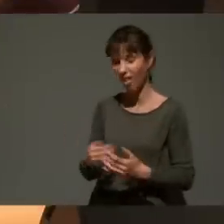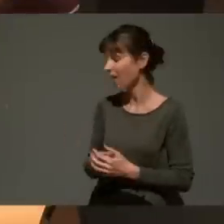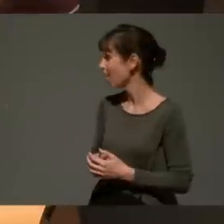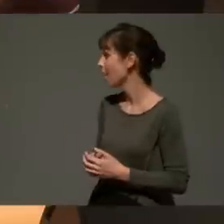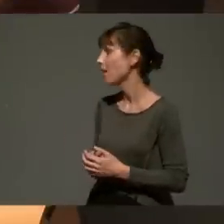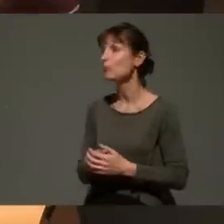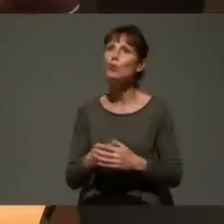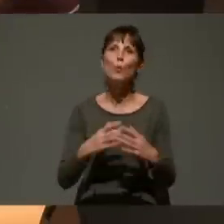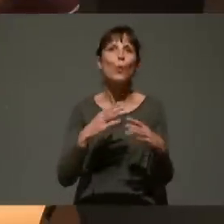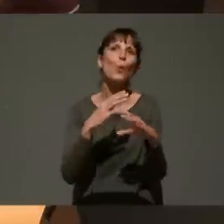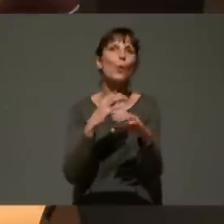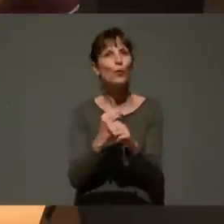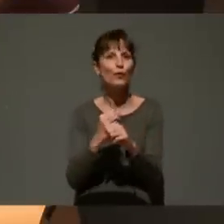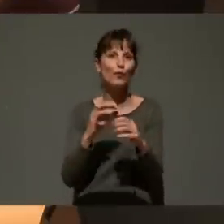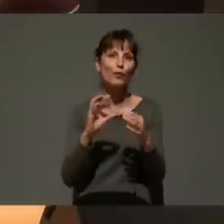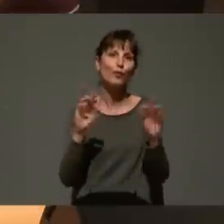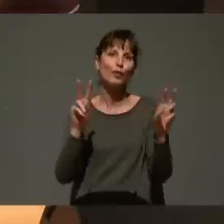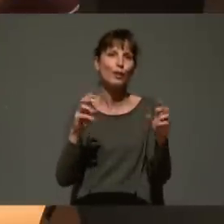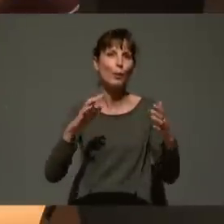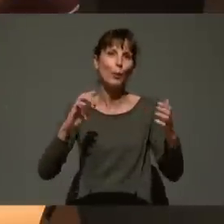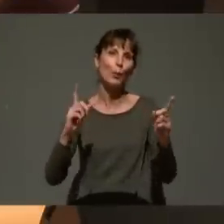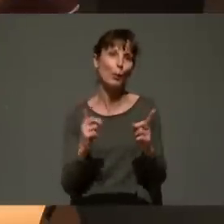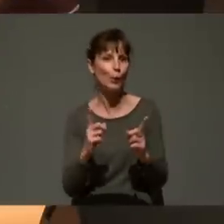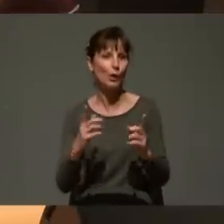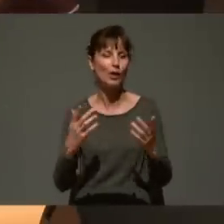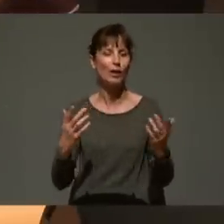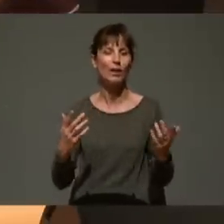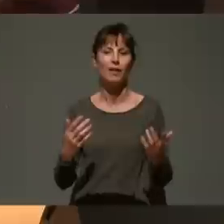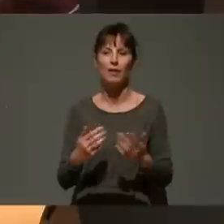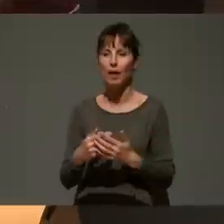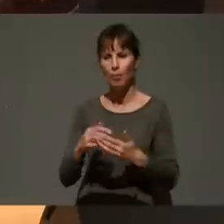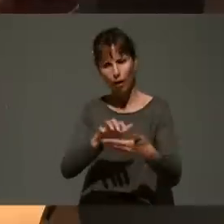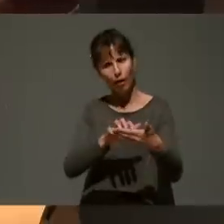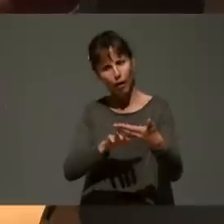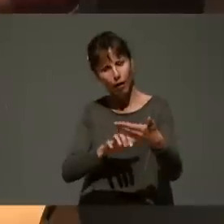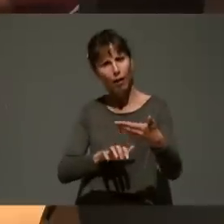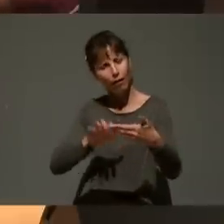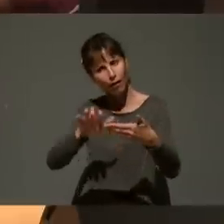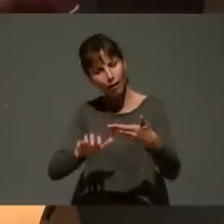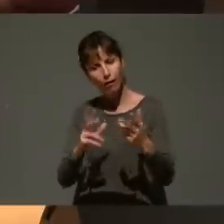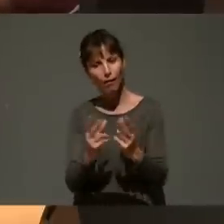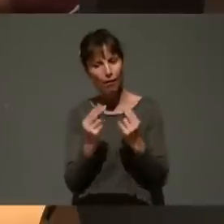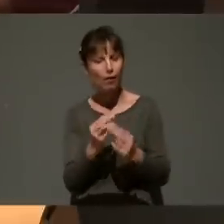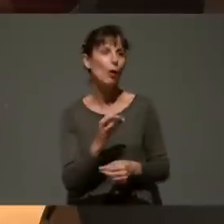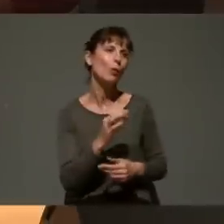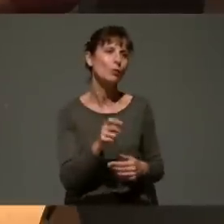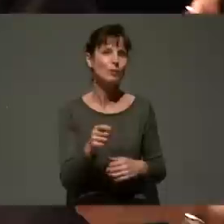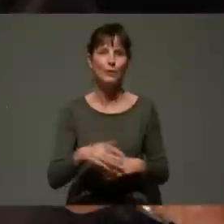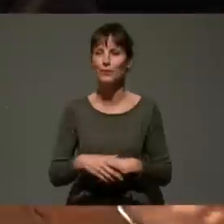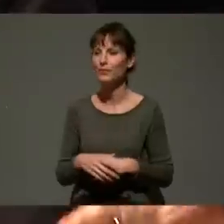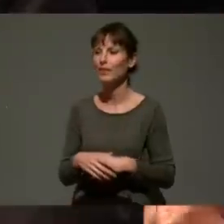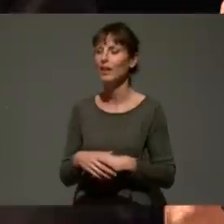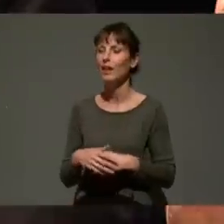C'est un peu court. Ah bon. C'est un peu court. Si vous avez... Il développe un peu, hein. Mais oui, bon. Je n'en doute pas.